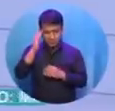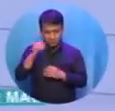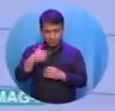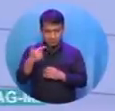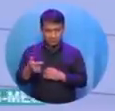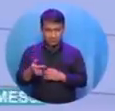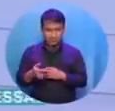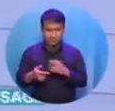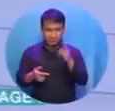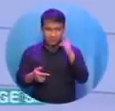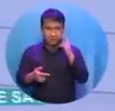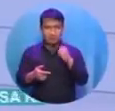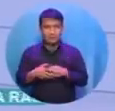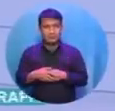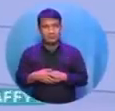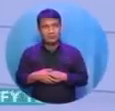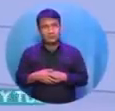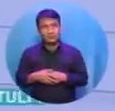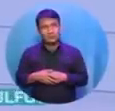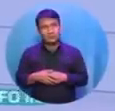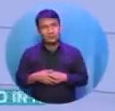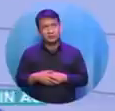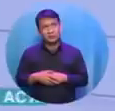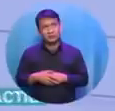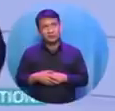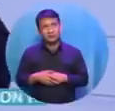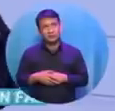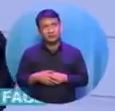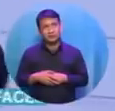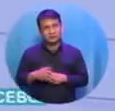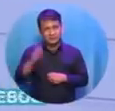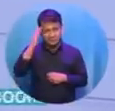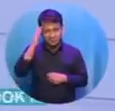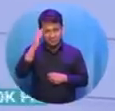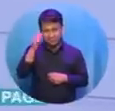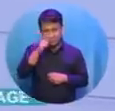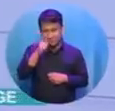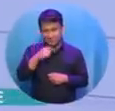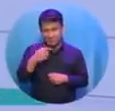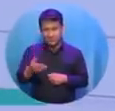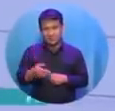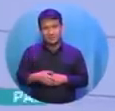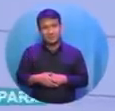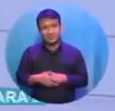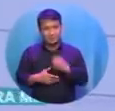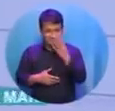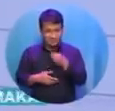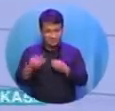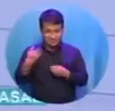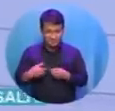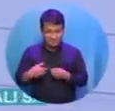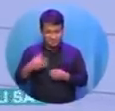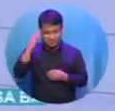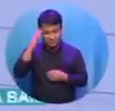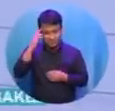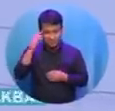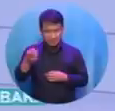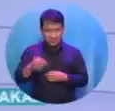Opo, sir. Marunong din po ako mag-Tagalog. Ah, marunong Tagalog. Okay. Oh, sino ako kung marunong ka